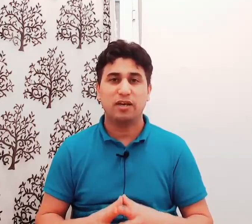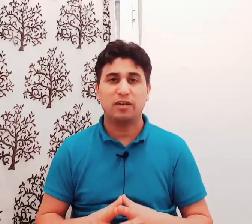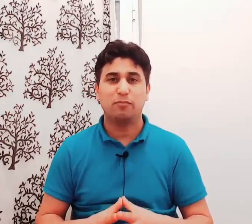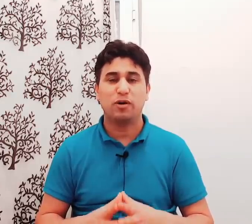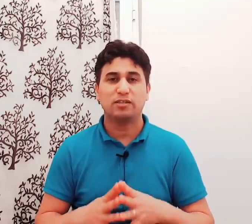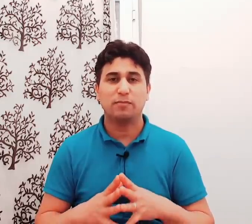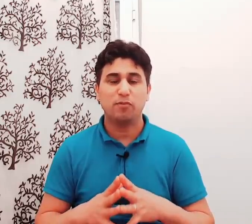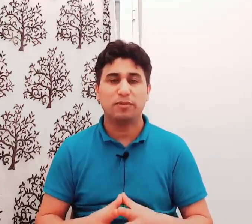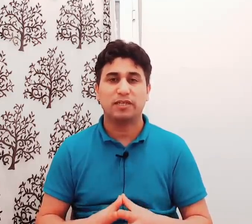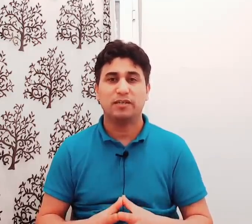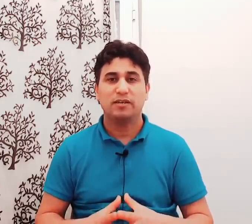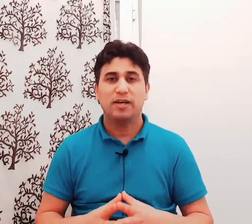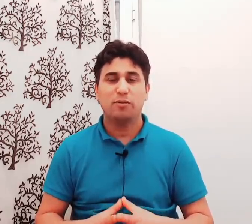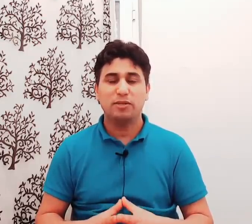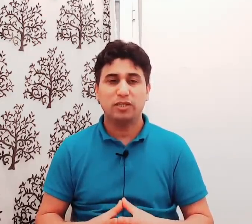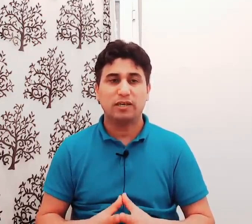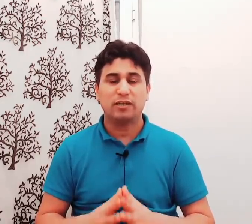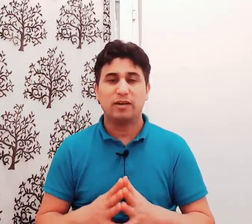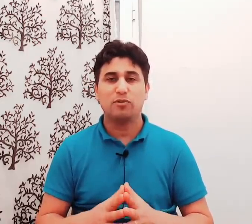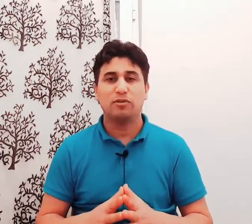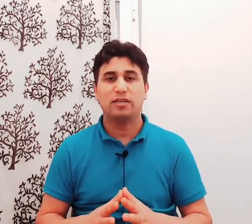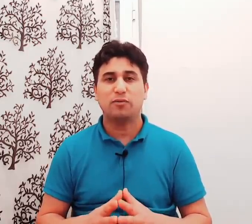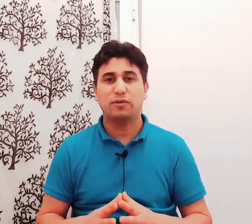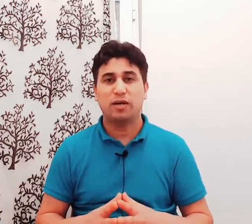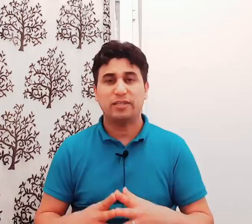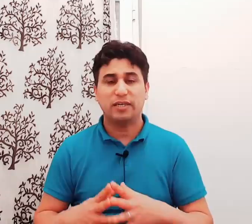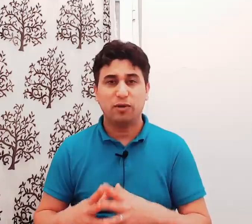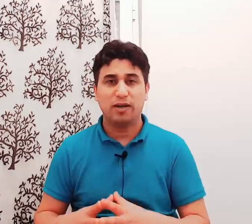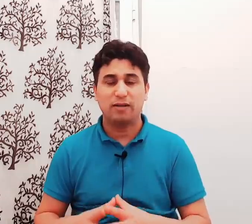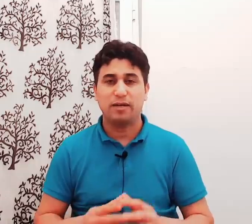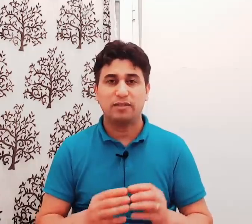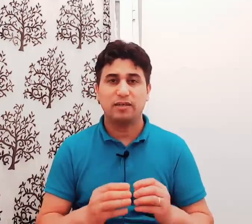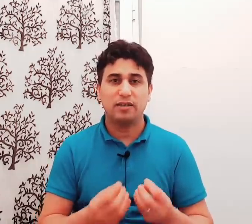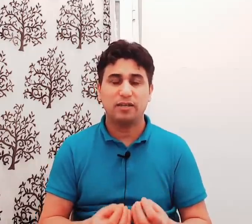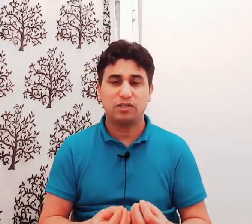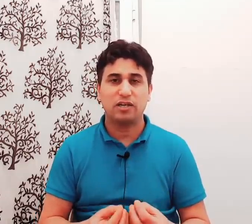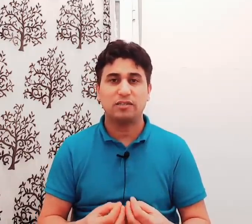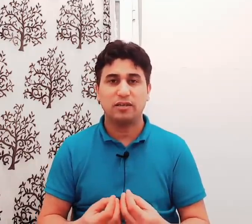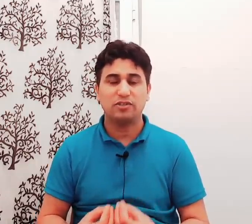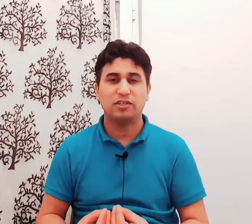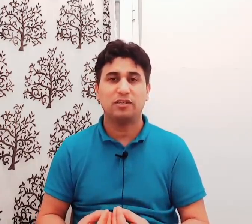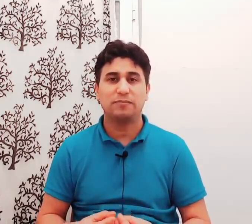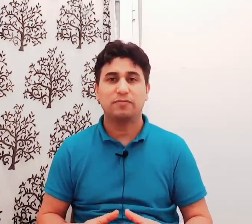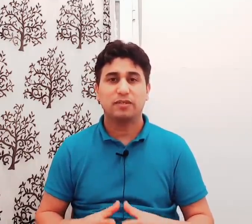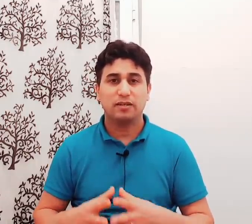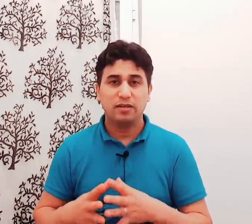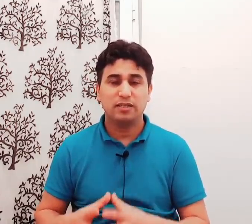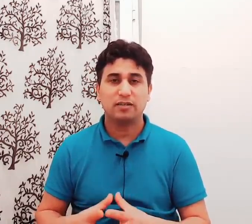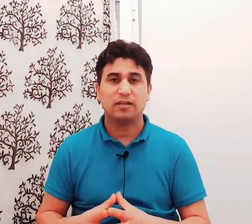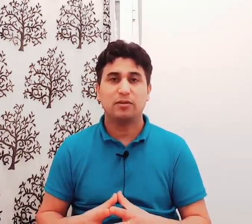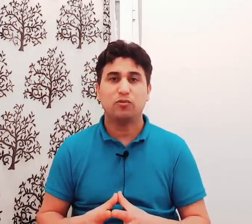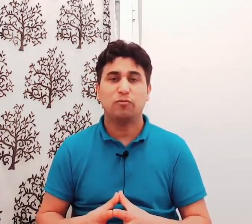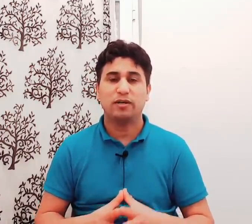في أقرب وقت ممكن. المهم بدون إطالة، الموضوع ديالنا إخواني وأخواتي عنده علاقة بهذه الإجراءات الجديدة